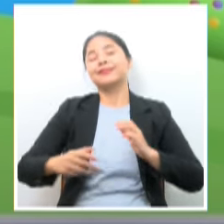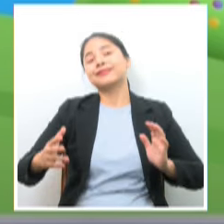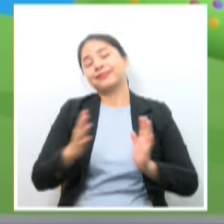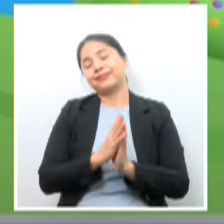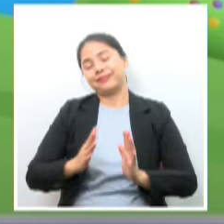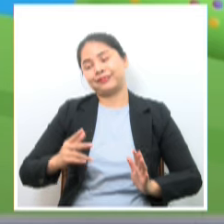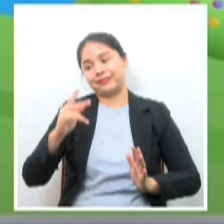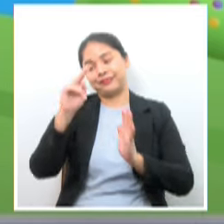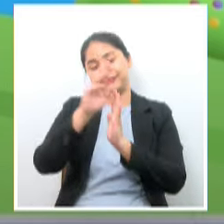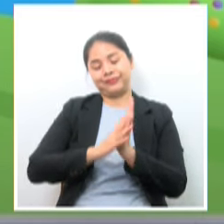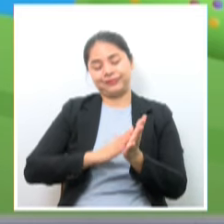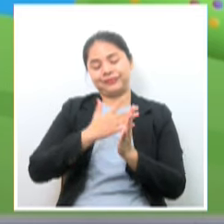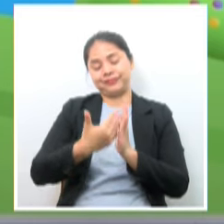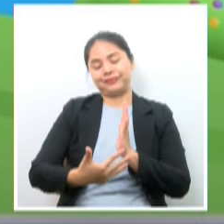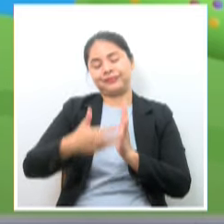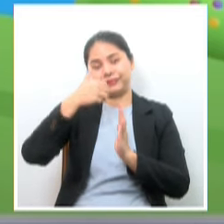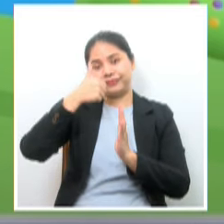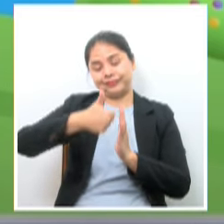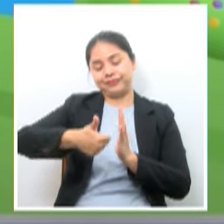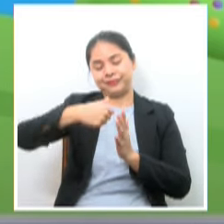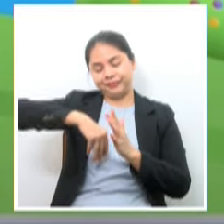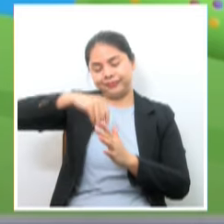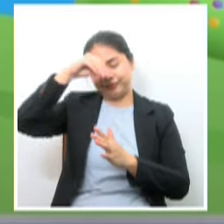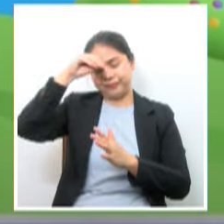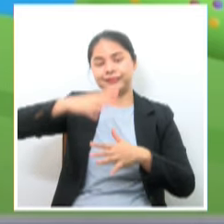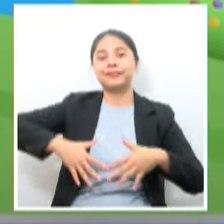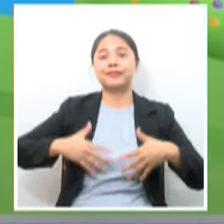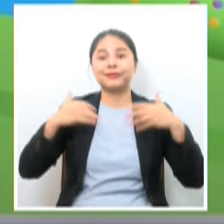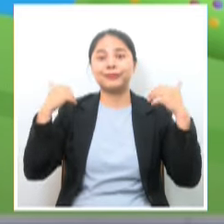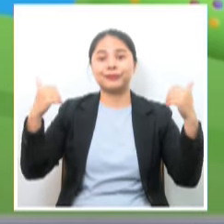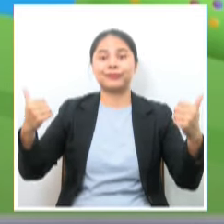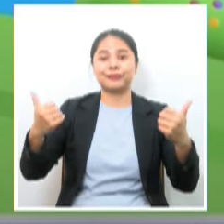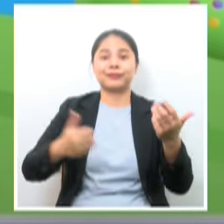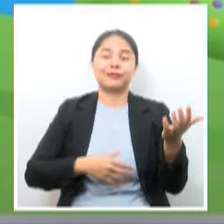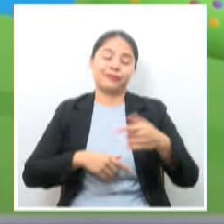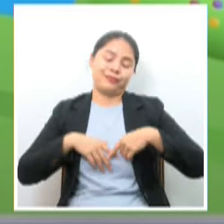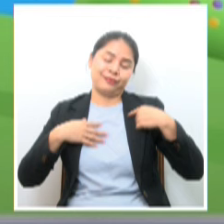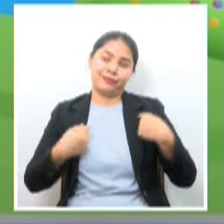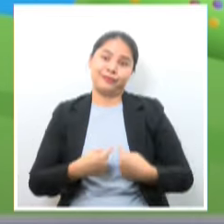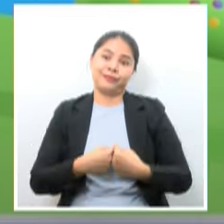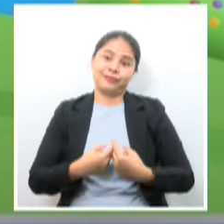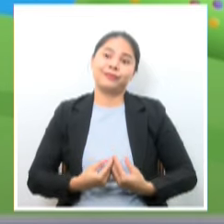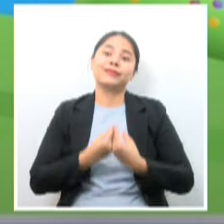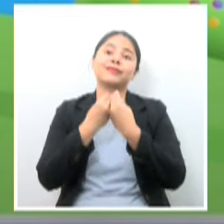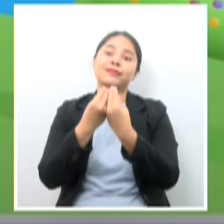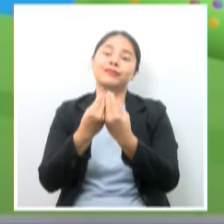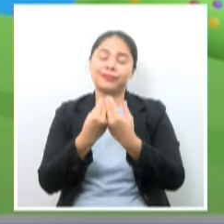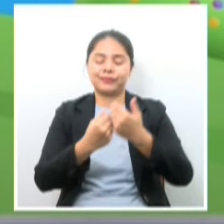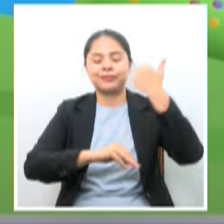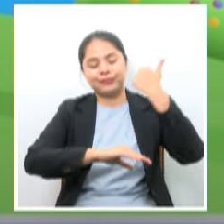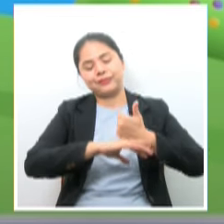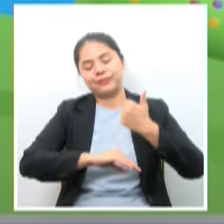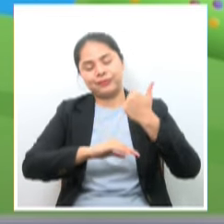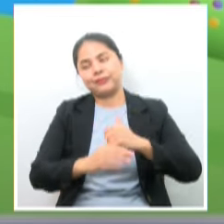ล้วก็ภายใต้แนวทางการเรียนดีและมีความสุขนะครับเพราะฉะนั้นก็ขอส่งกำลังใจให้ยังไปยังผู้บริหารสถานศึกษ